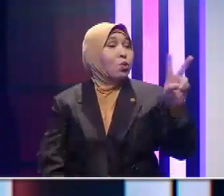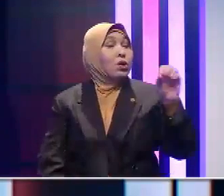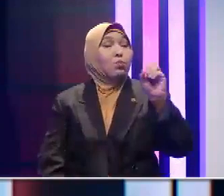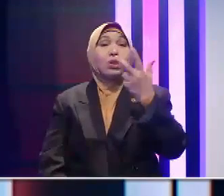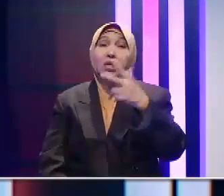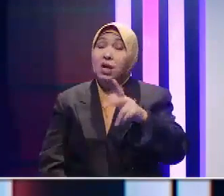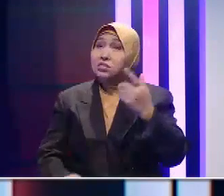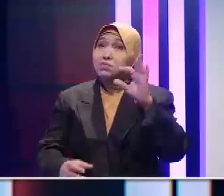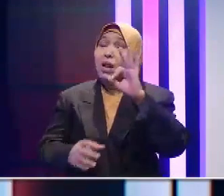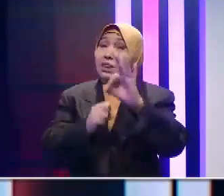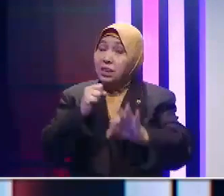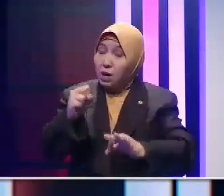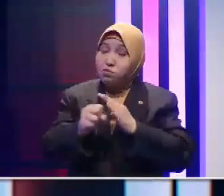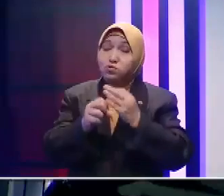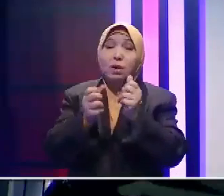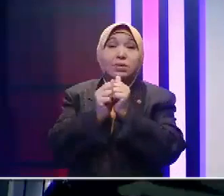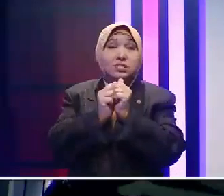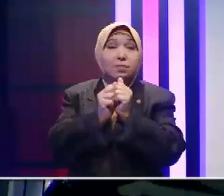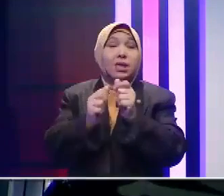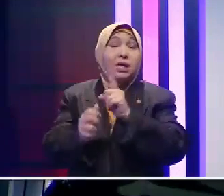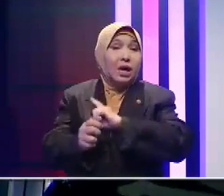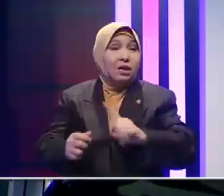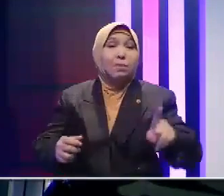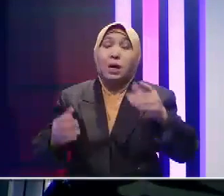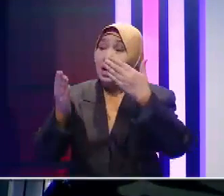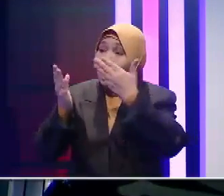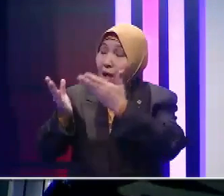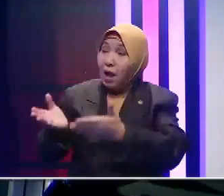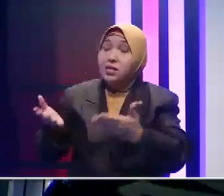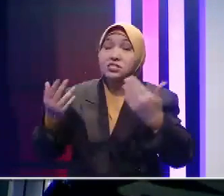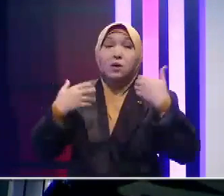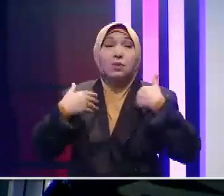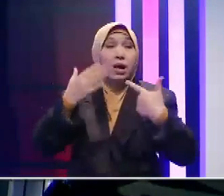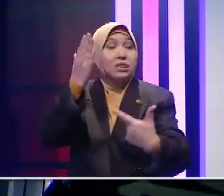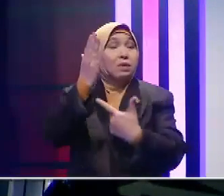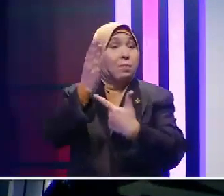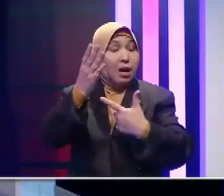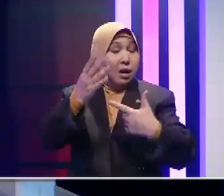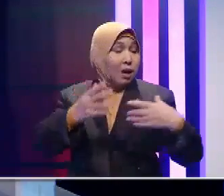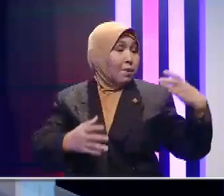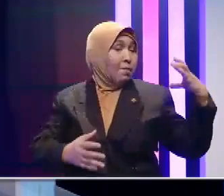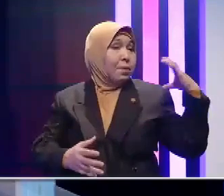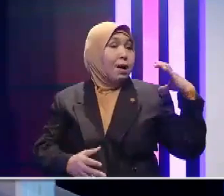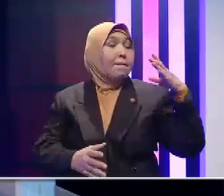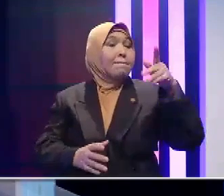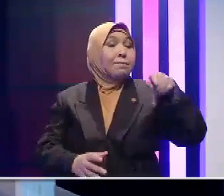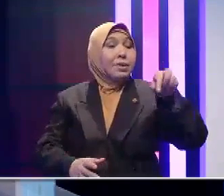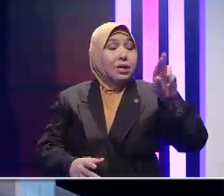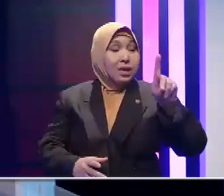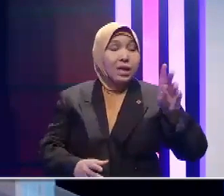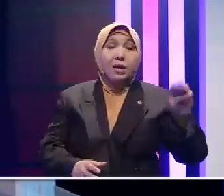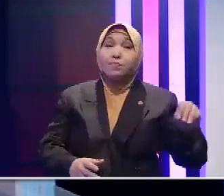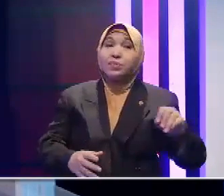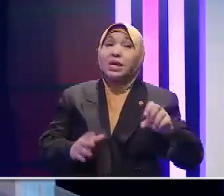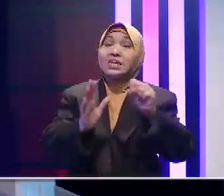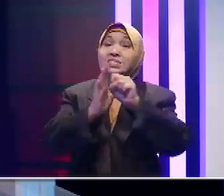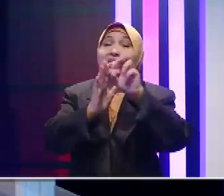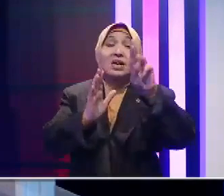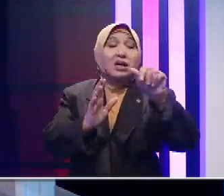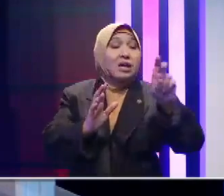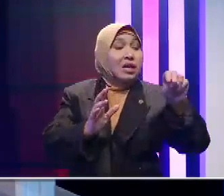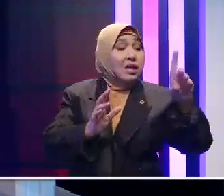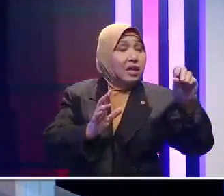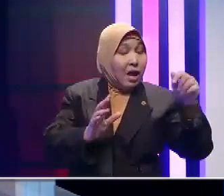tahun sudah bersama dengan Islam. Dan beliau adalah seorang timbalan pengerusi Perkem Serendah, yang mana juga AJK